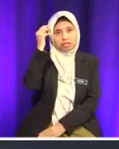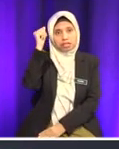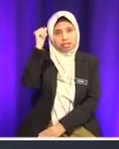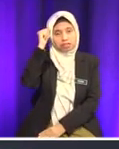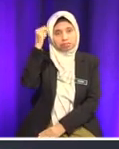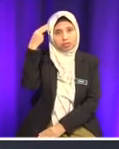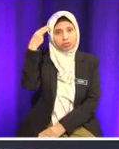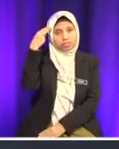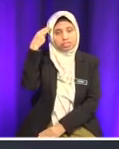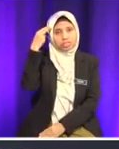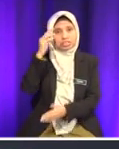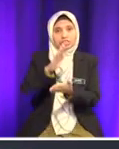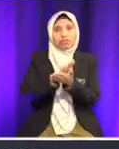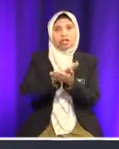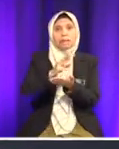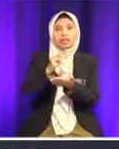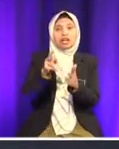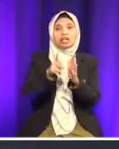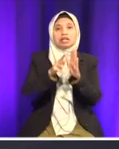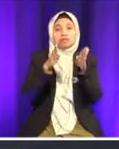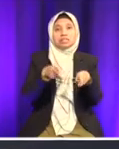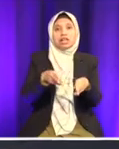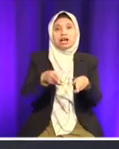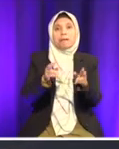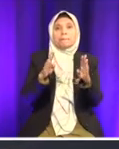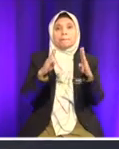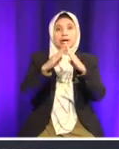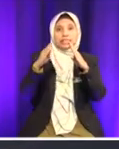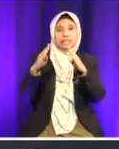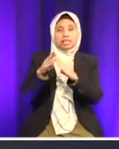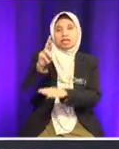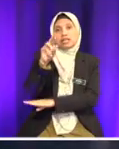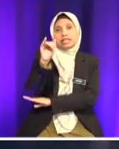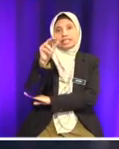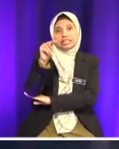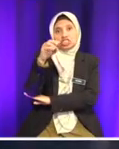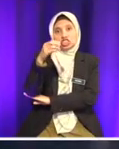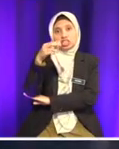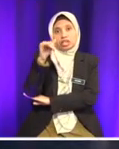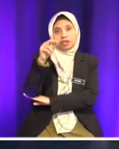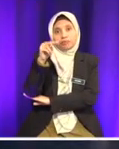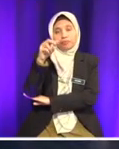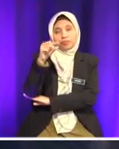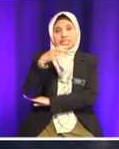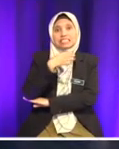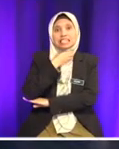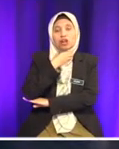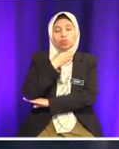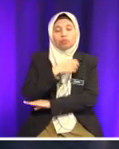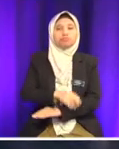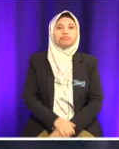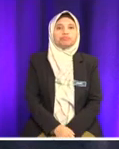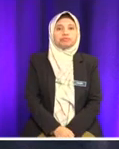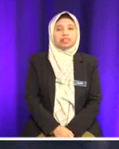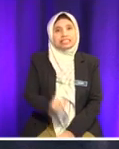dari sekolah menengah kebangsaan Bandar rincing semeneh selango Assalamualaikum Warahmatullahi